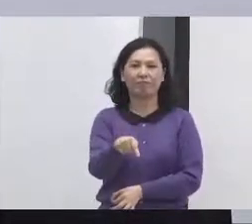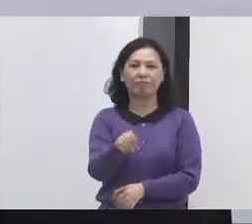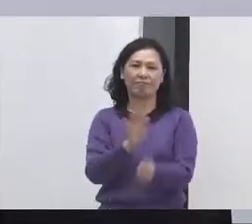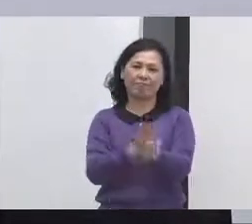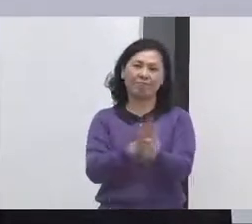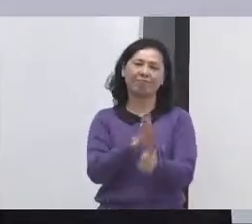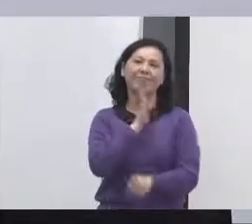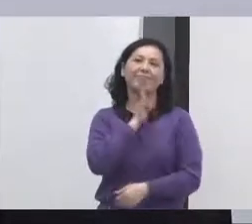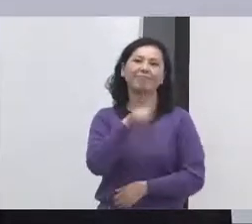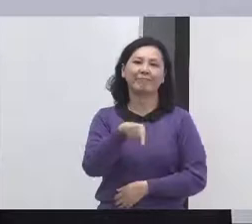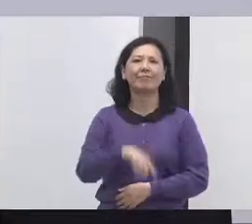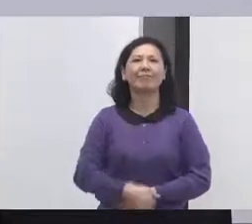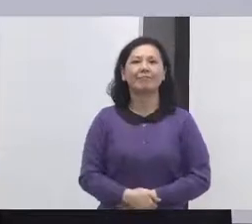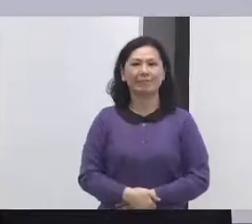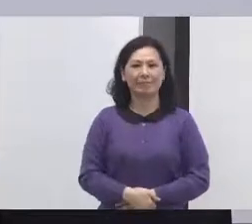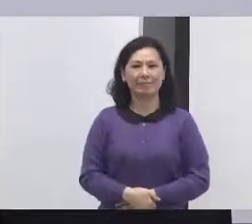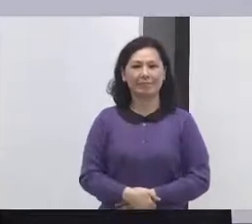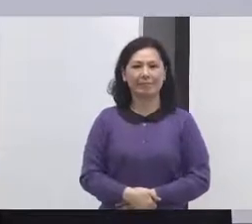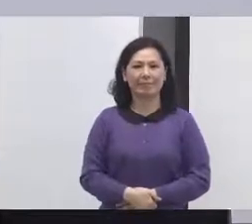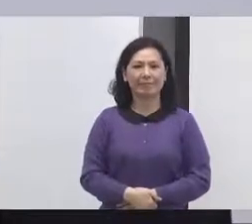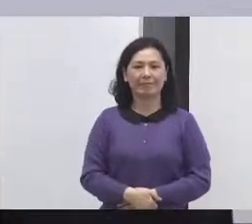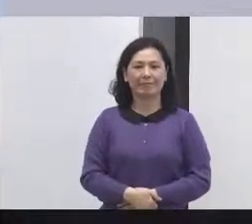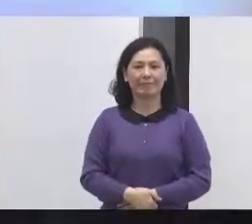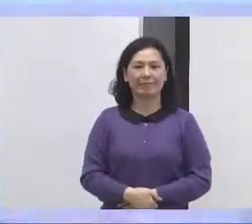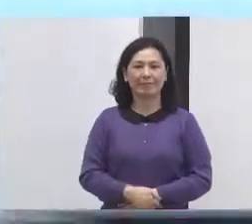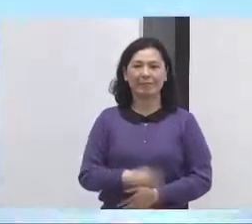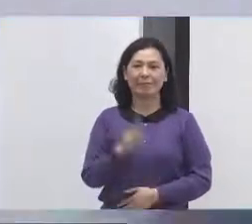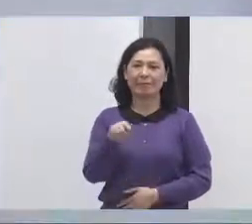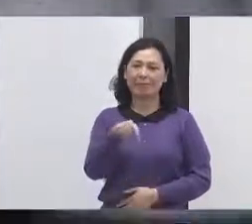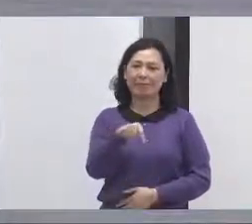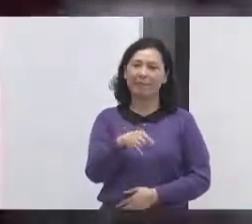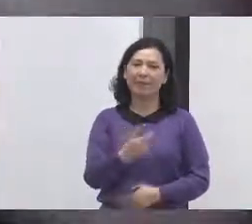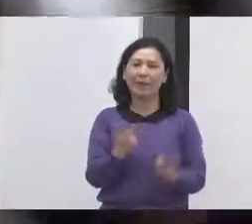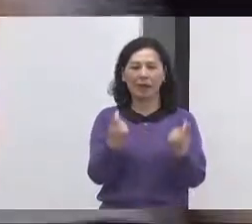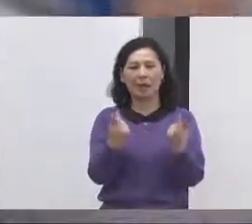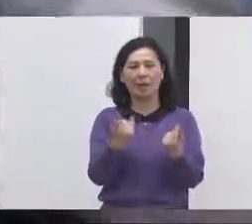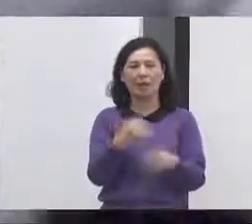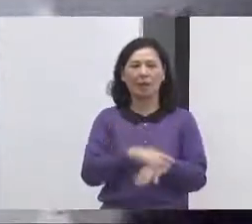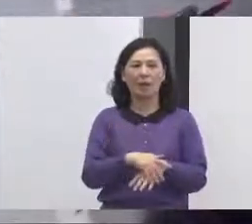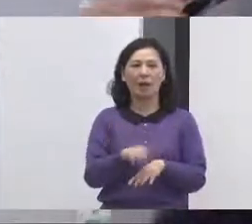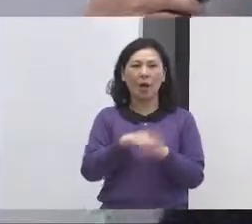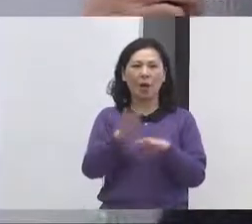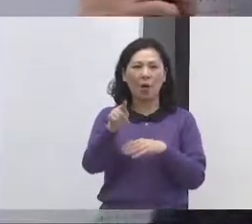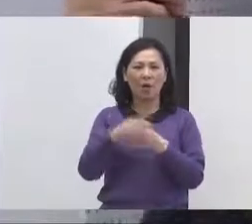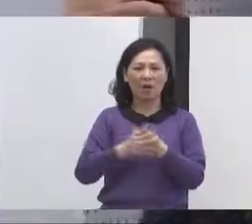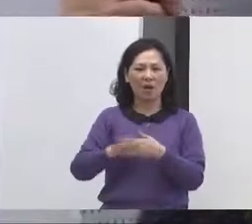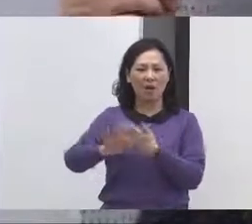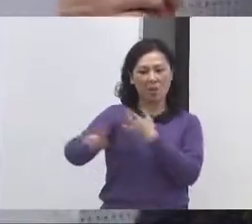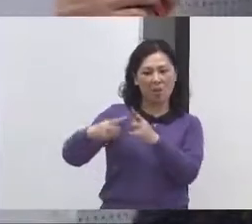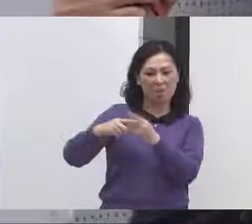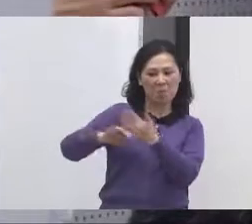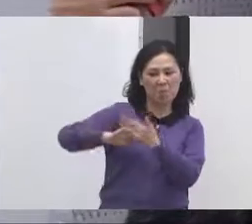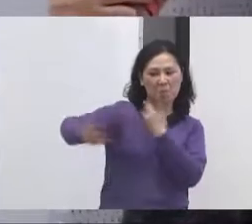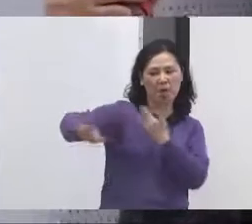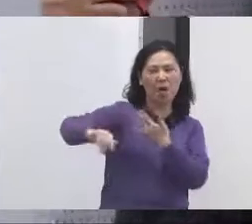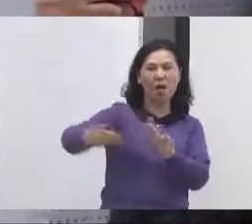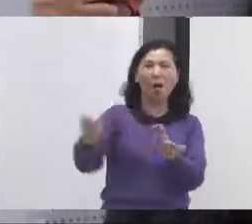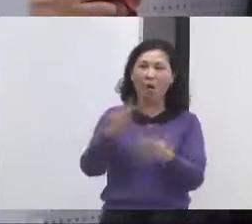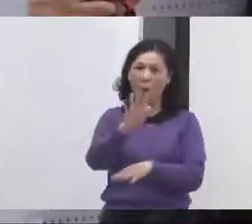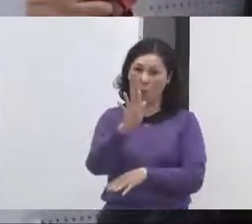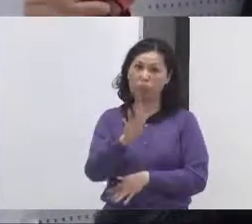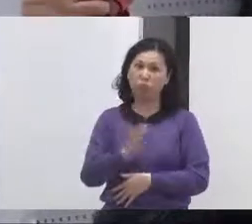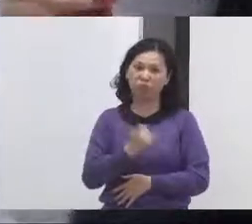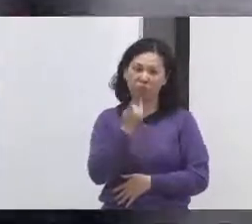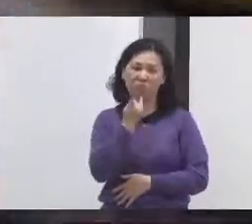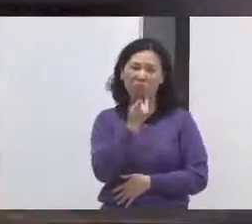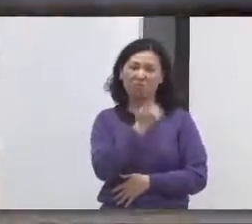一个基础。哦， 不过它可能会无可避免的会带来一个排他性的副作用存在，这样子。 我